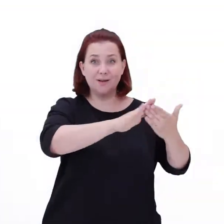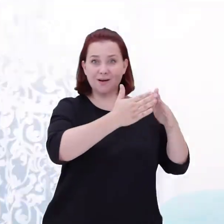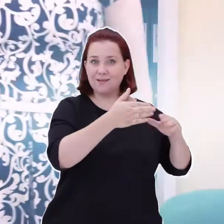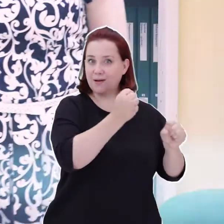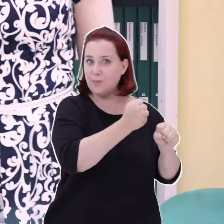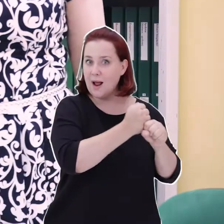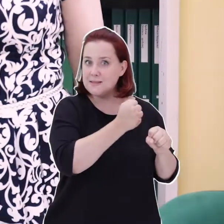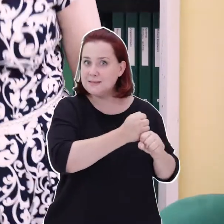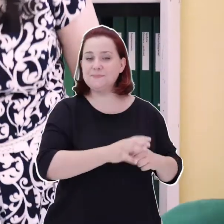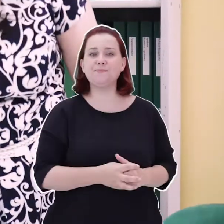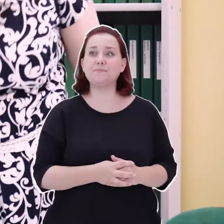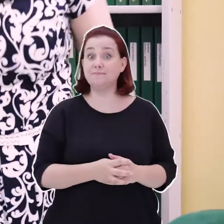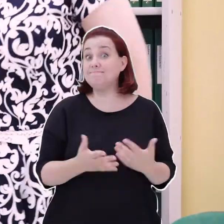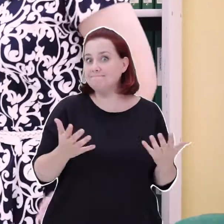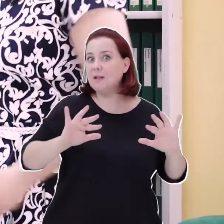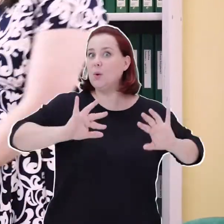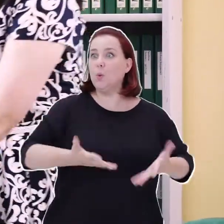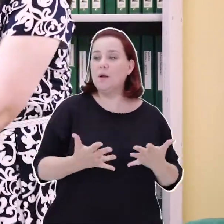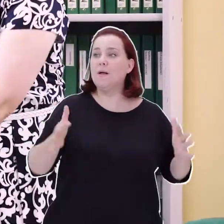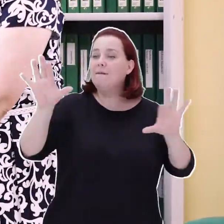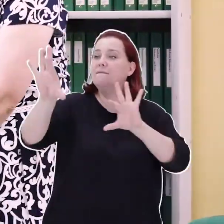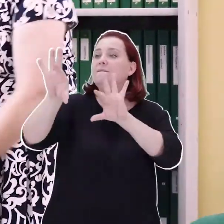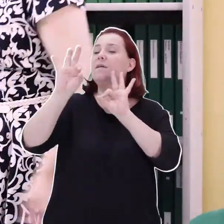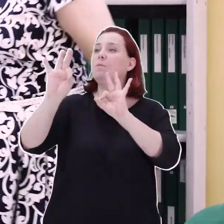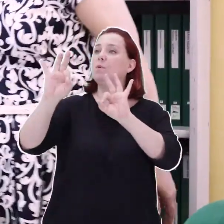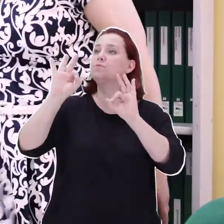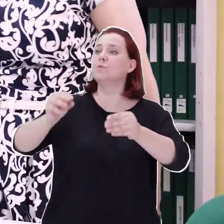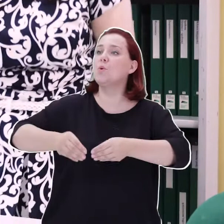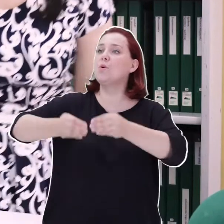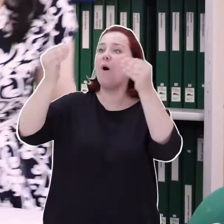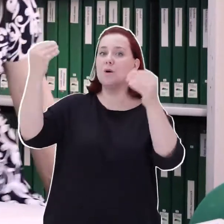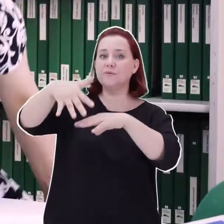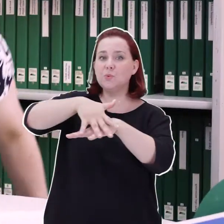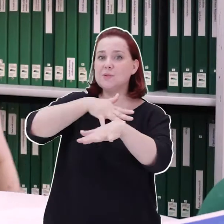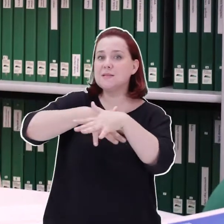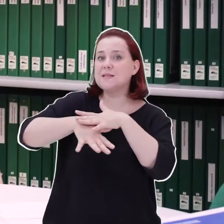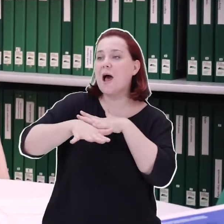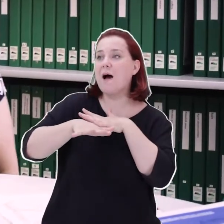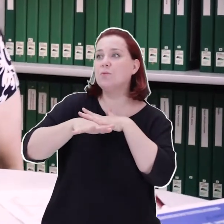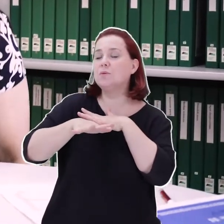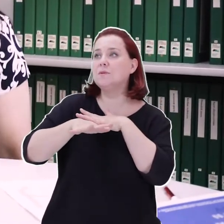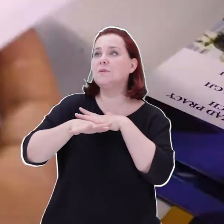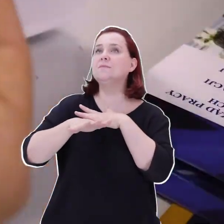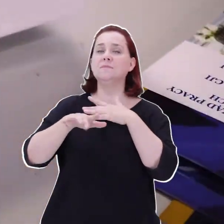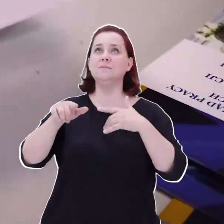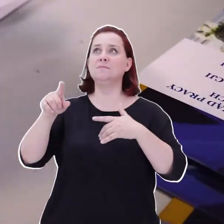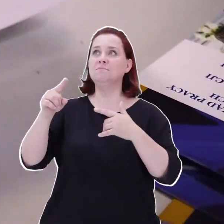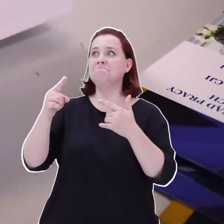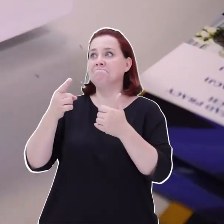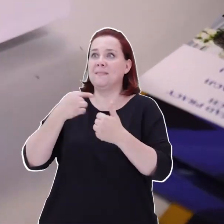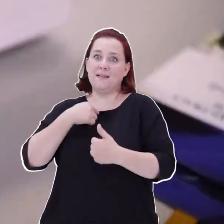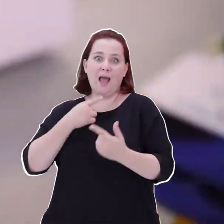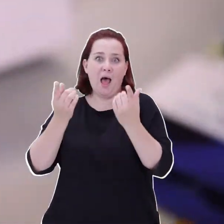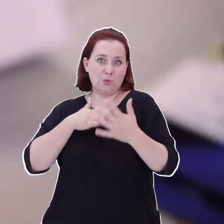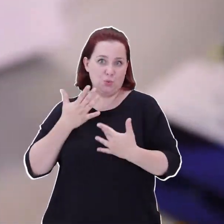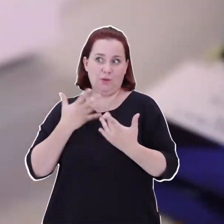potrzebne, czyli dobrać taką drogę zawodową, aby z jednej strony,